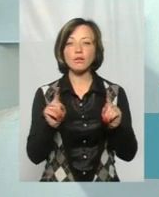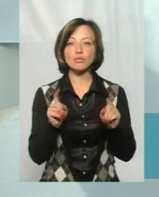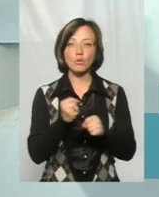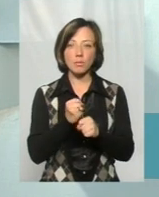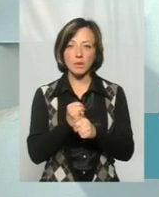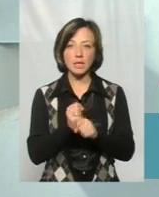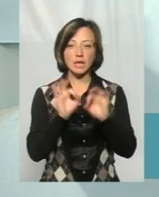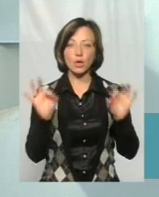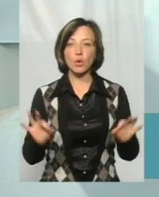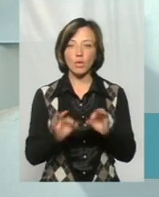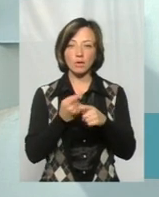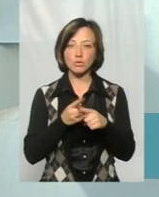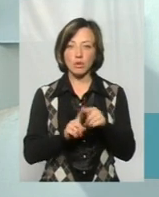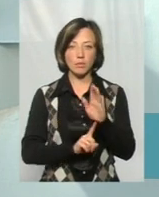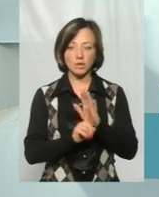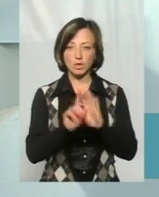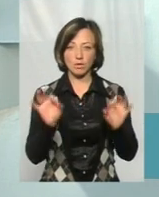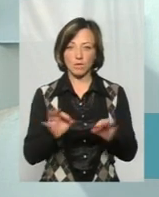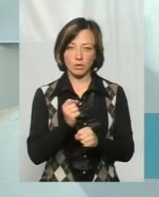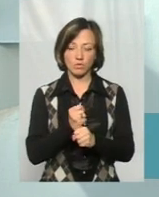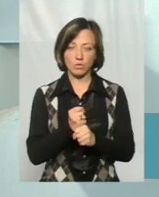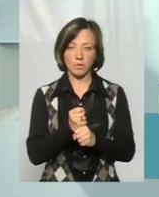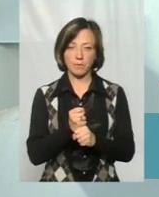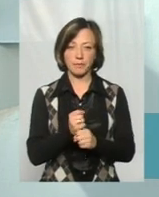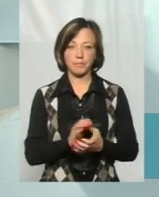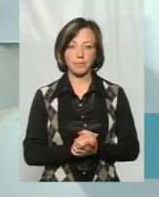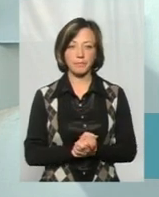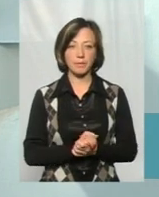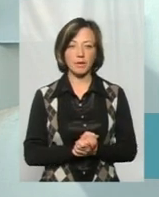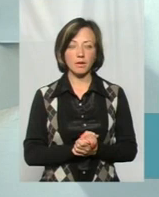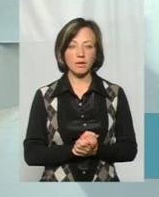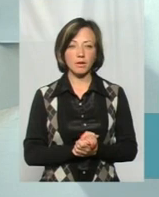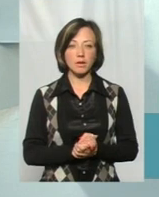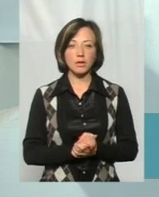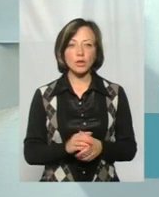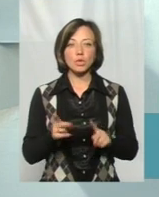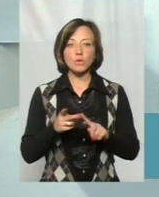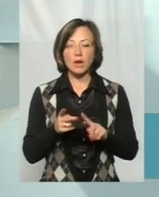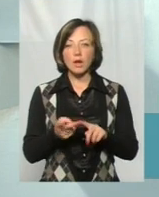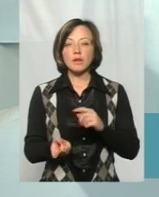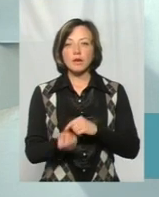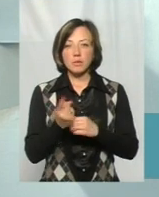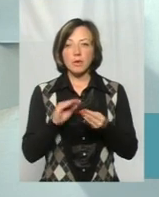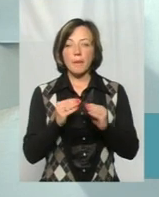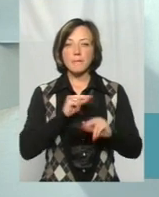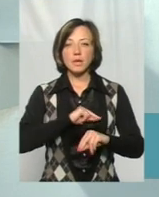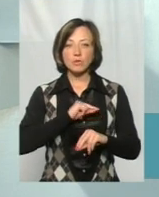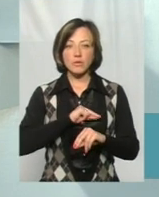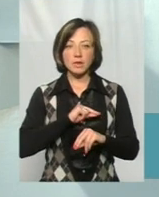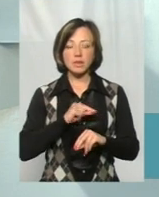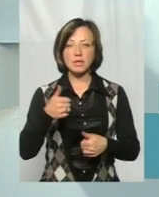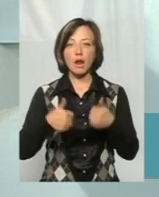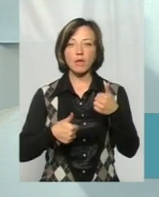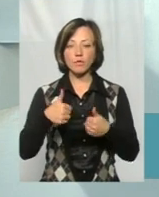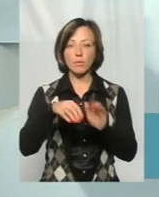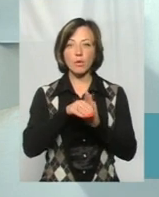робити, він ніколи цього не почне, ніколи цього не зробить. Друге постає в тому, що працювати з грантовою програмою –